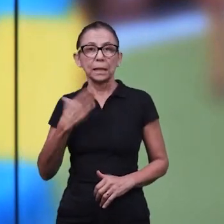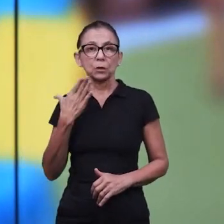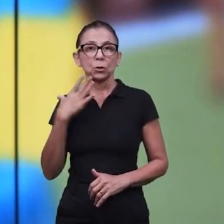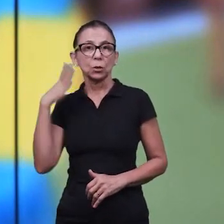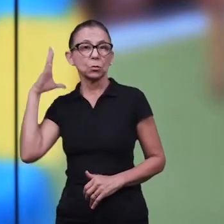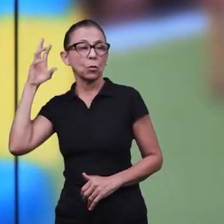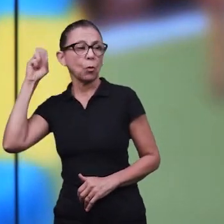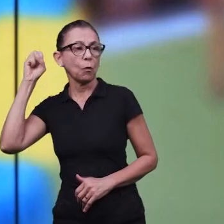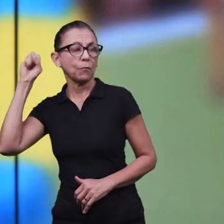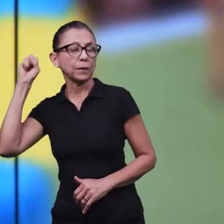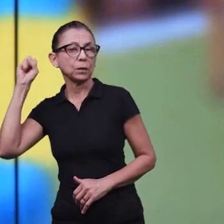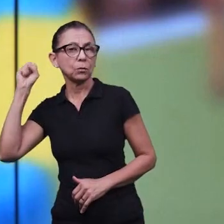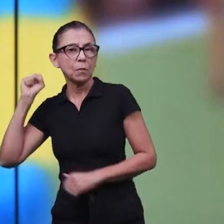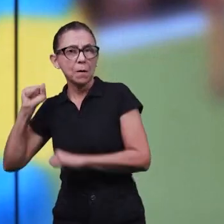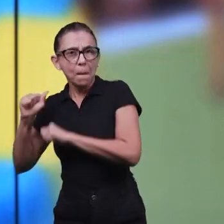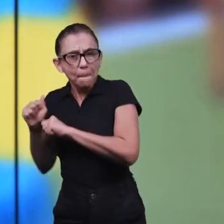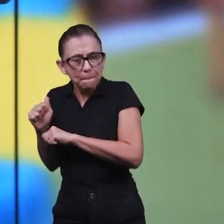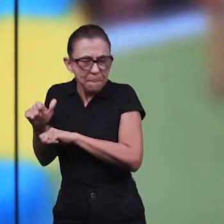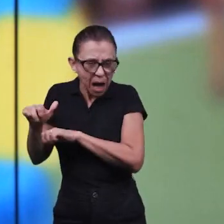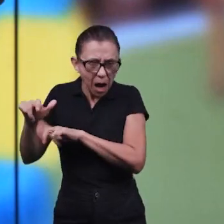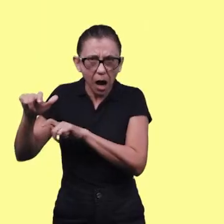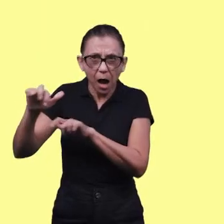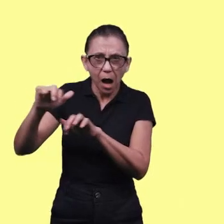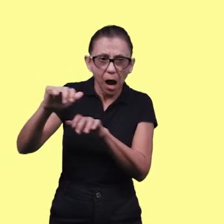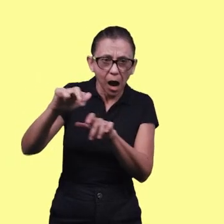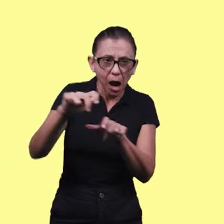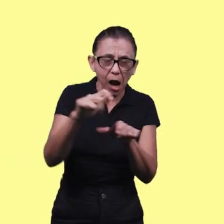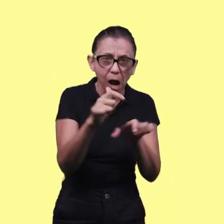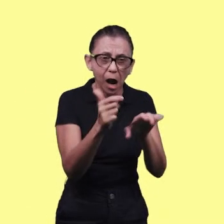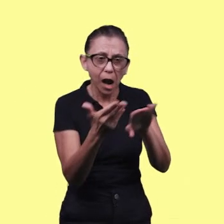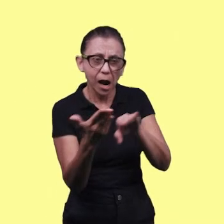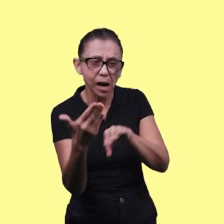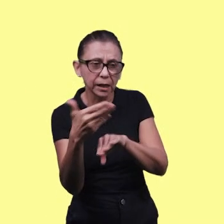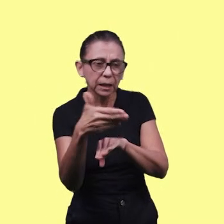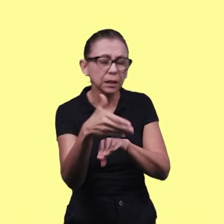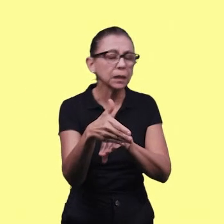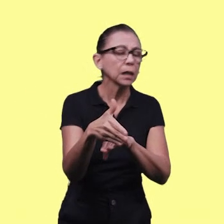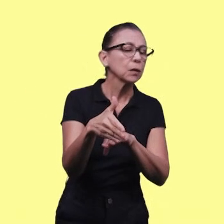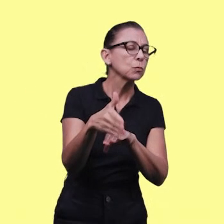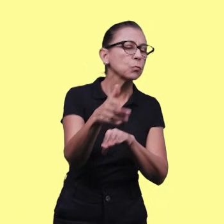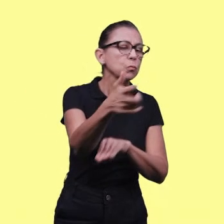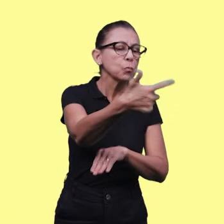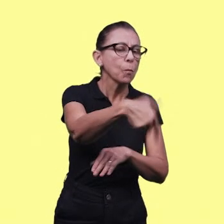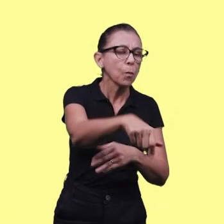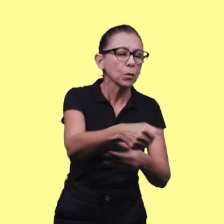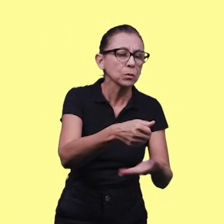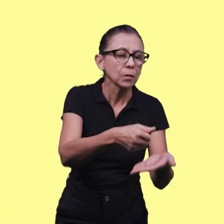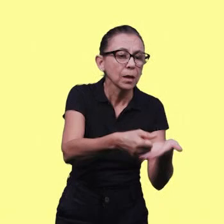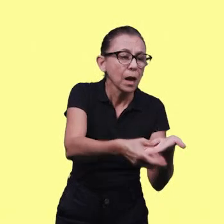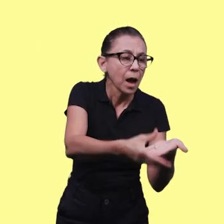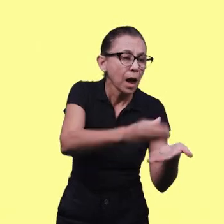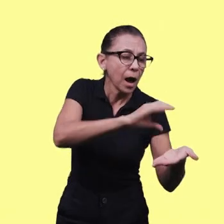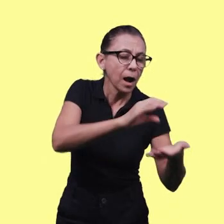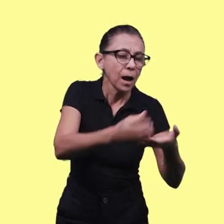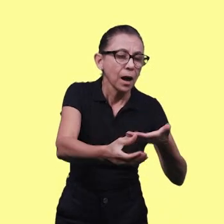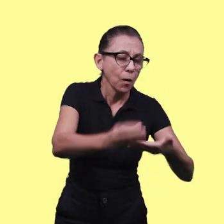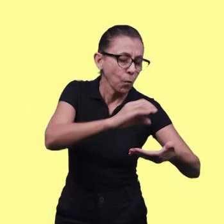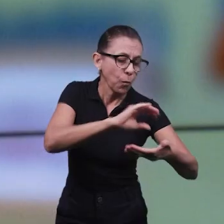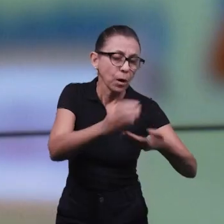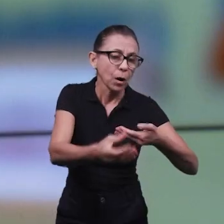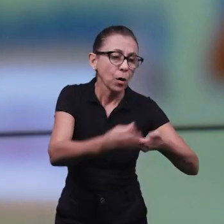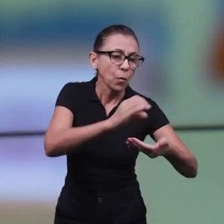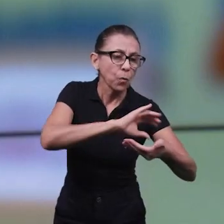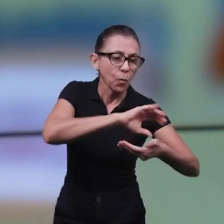levés, sont passés par le milieu des Philistins, ont pris l'eau du puits, ils l'ont ramené à